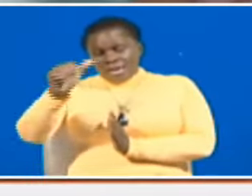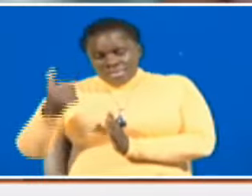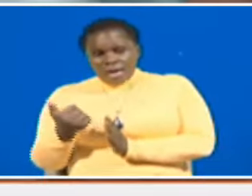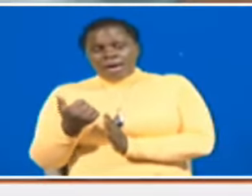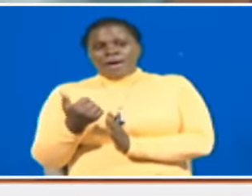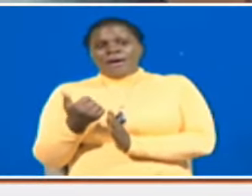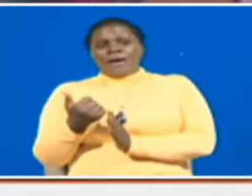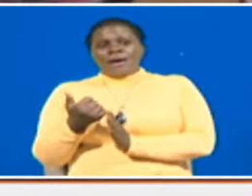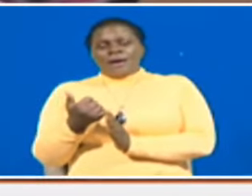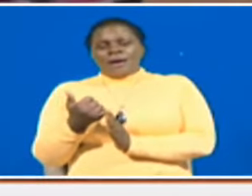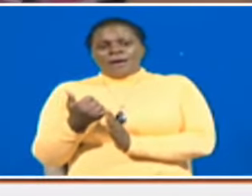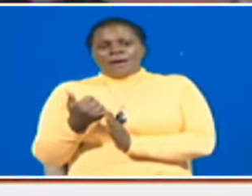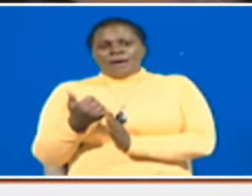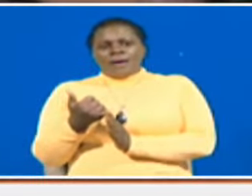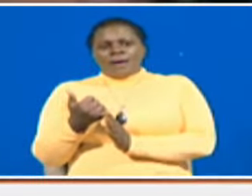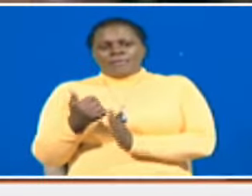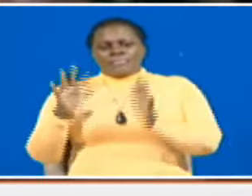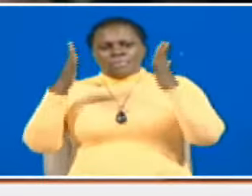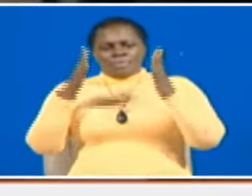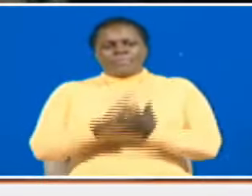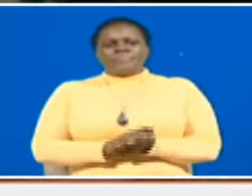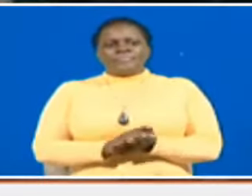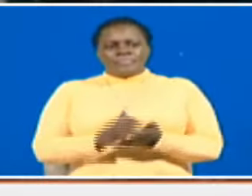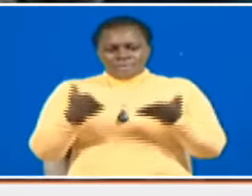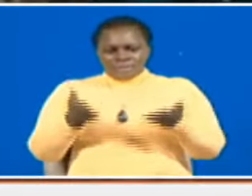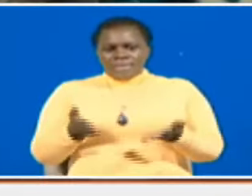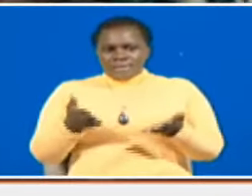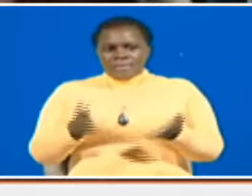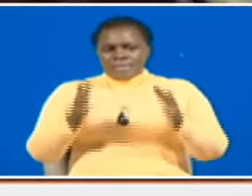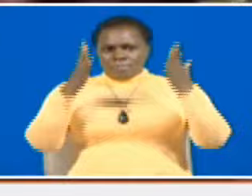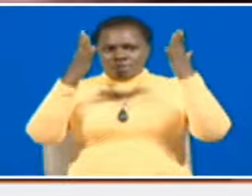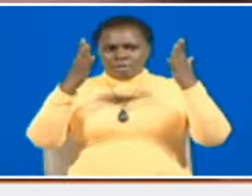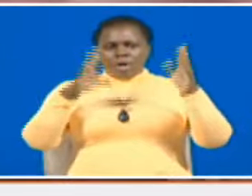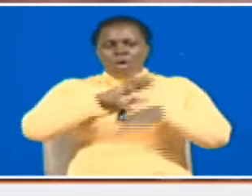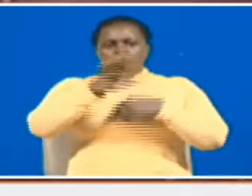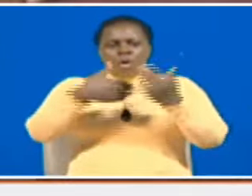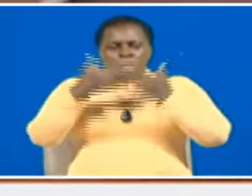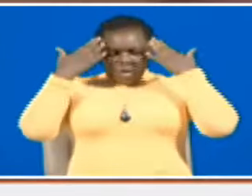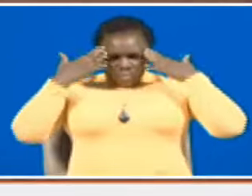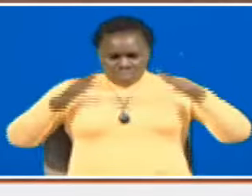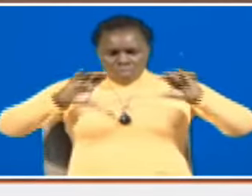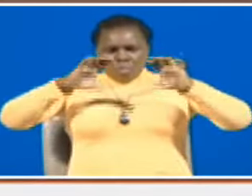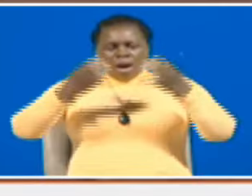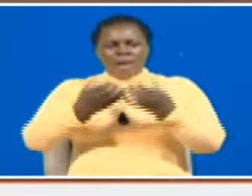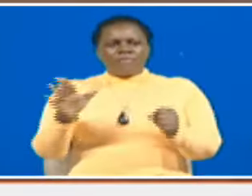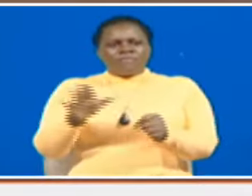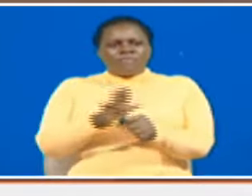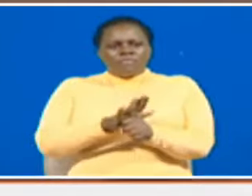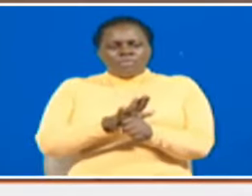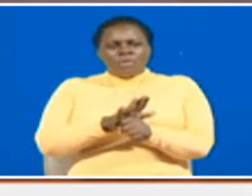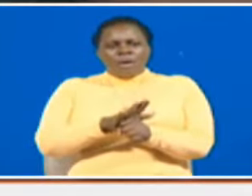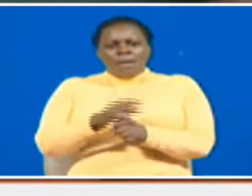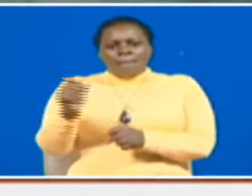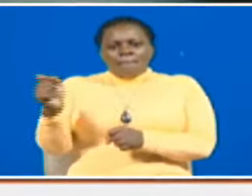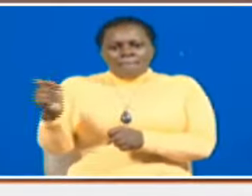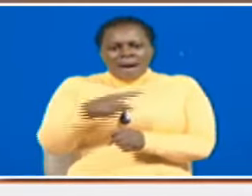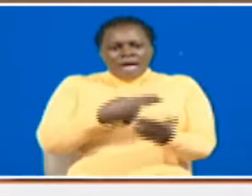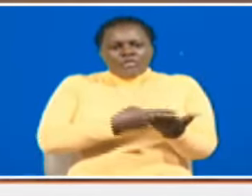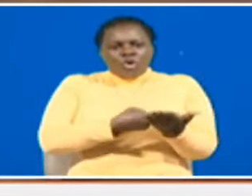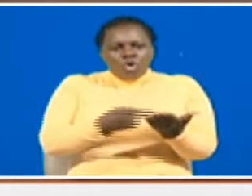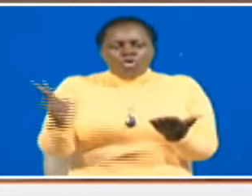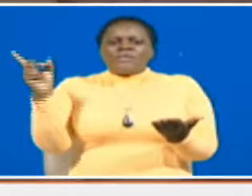ni Eid al-Adha. Eid al-Fitr inasherekewa na Waislamu wote ulimwenguni kote na ni hitimisho la mwezi mtukufu wa